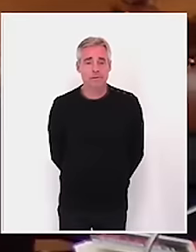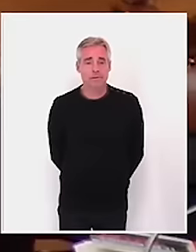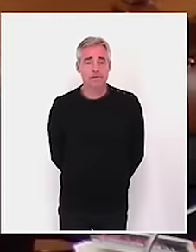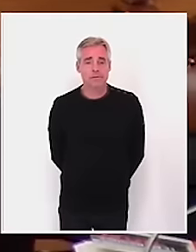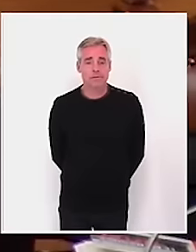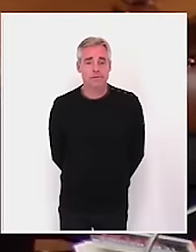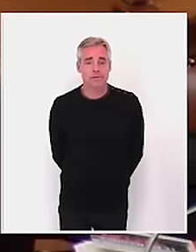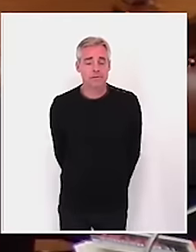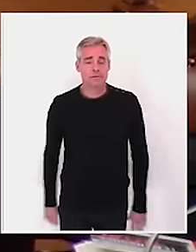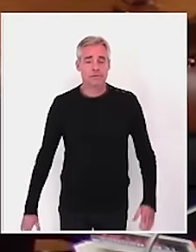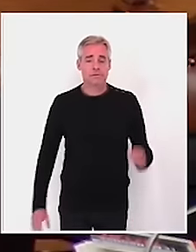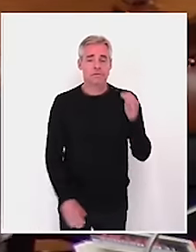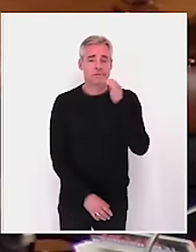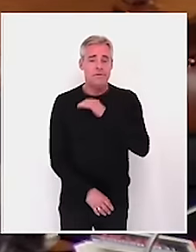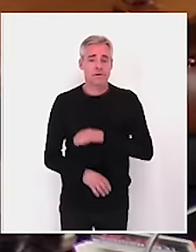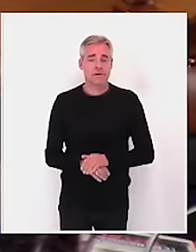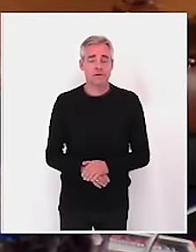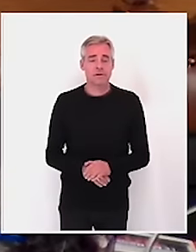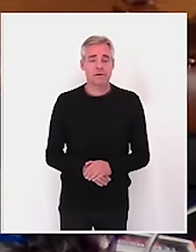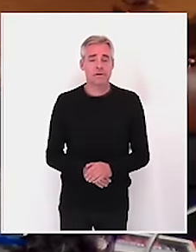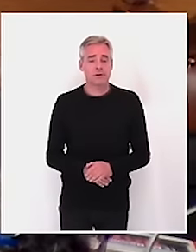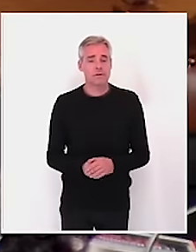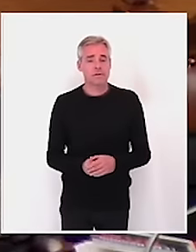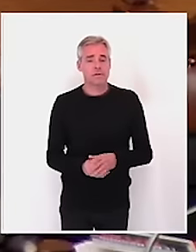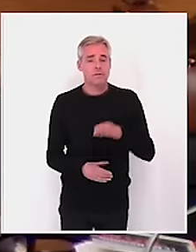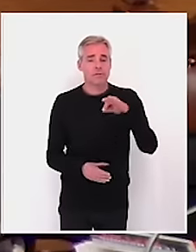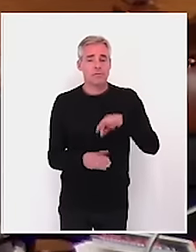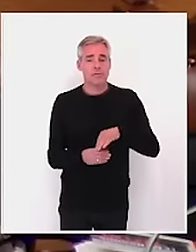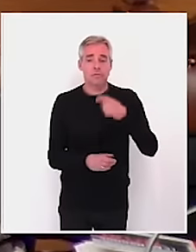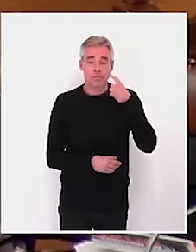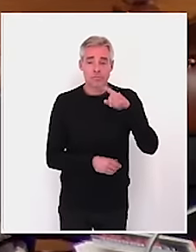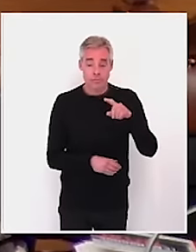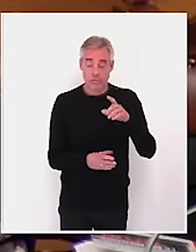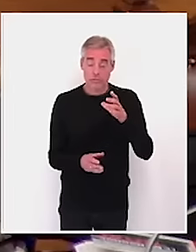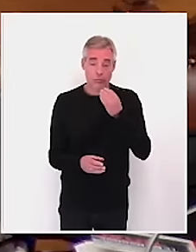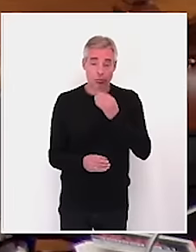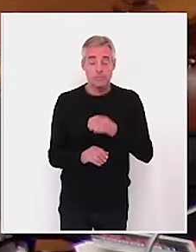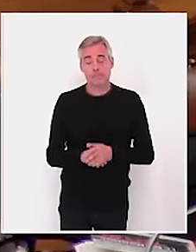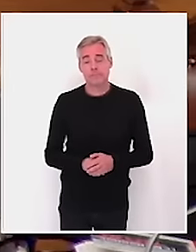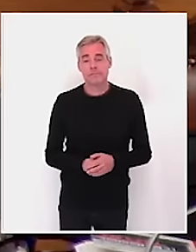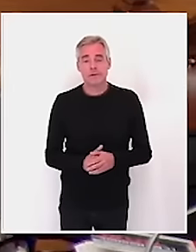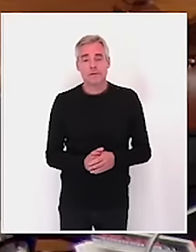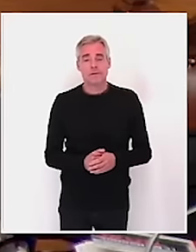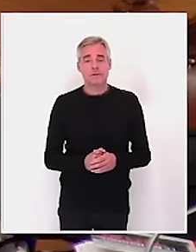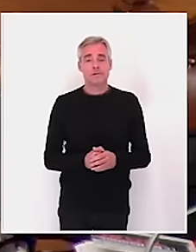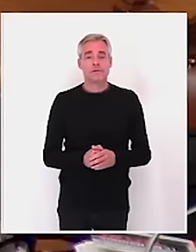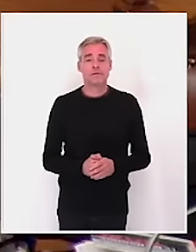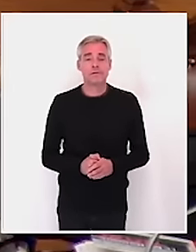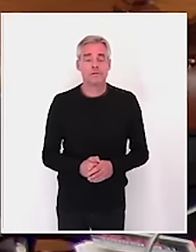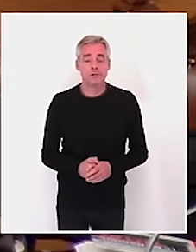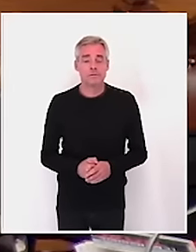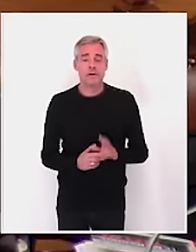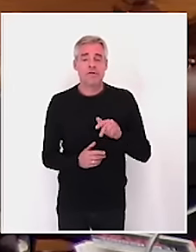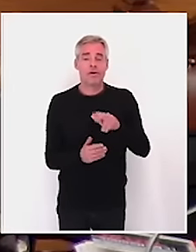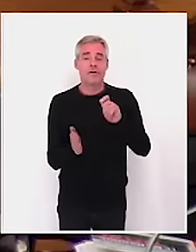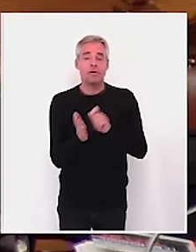Mais rapidement aussi, on vote pour cette délibération. Et on versera